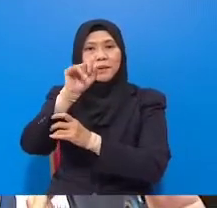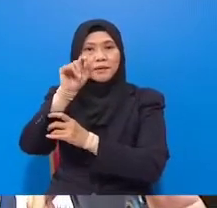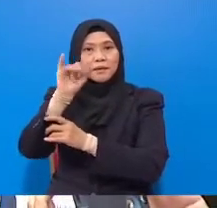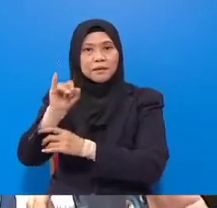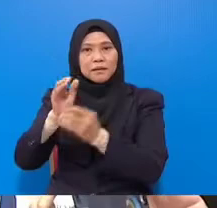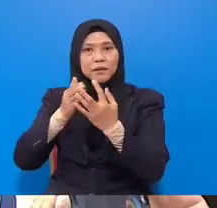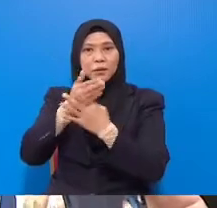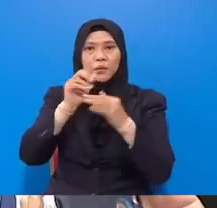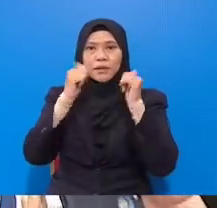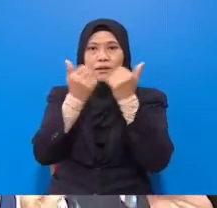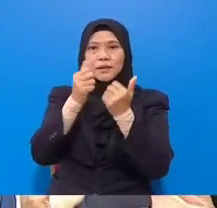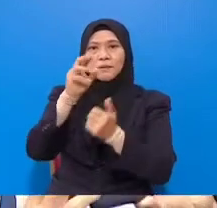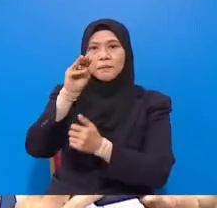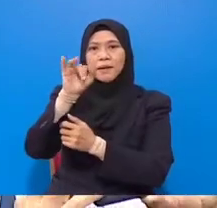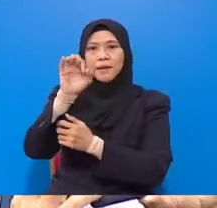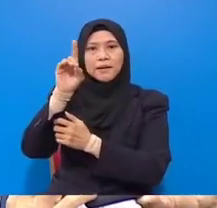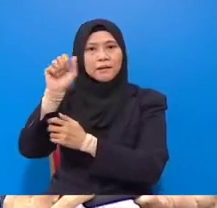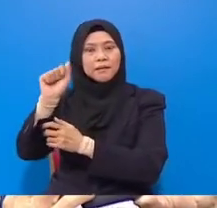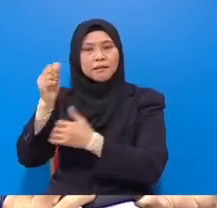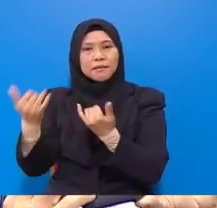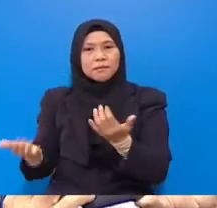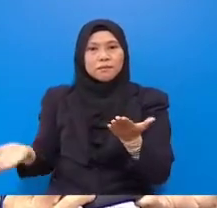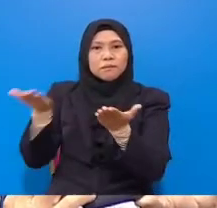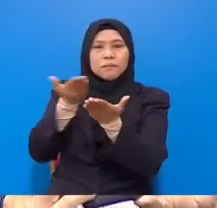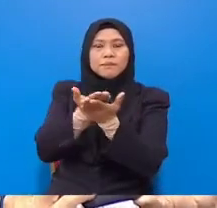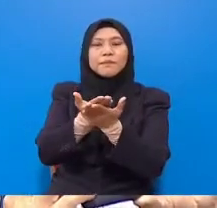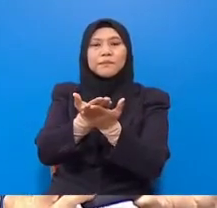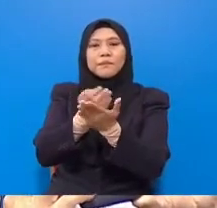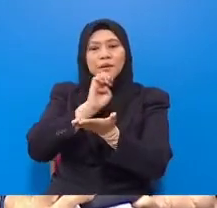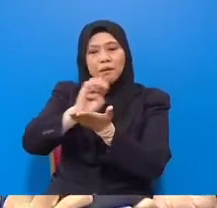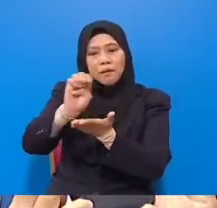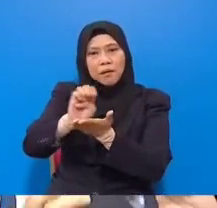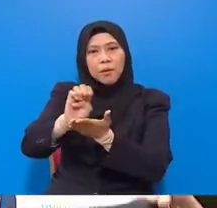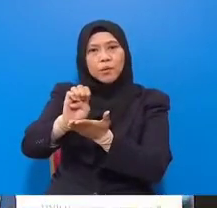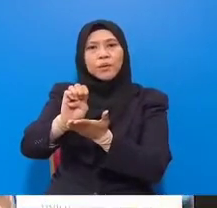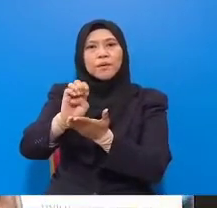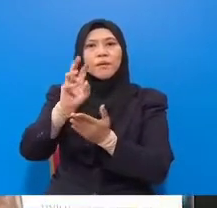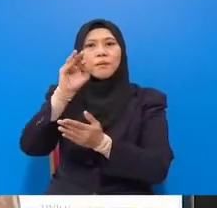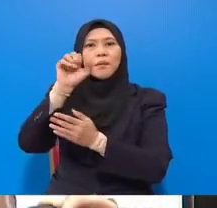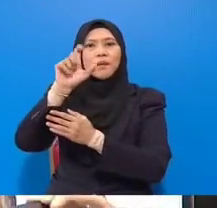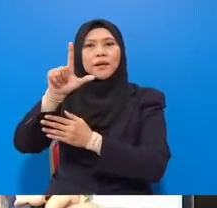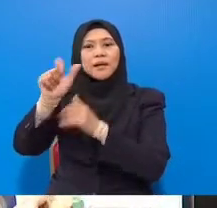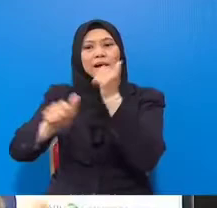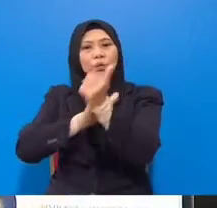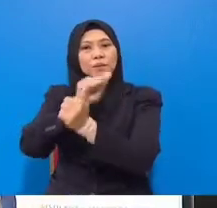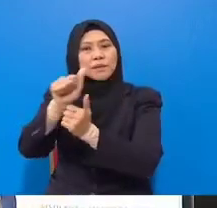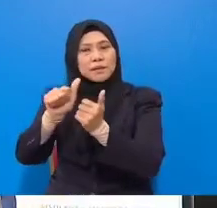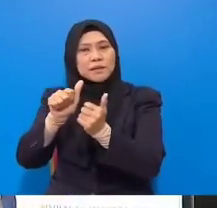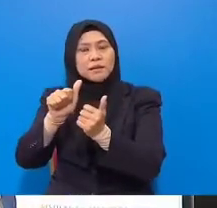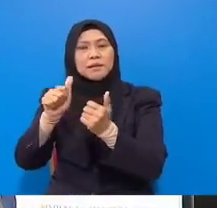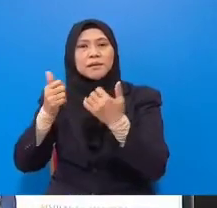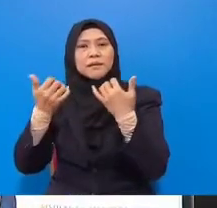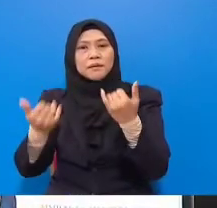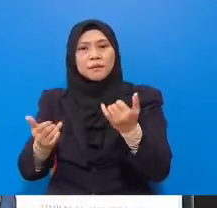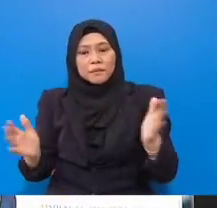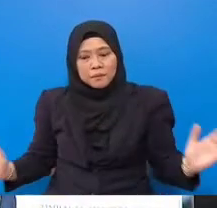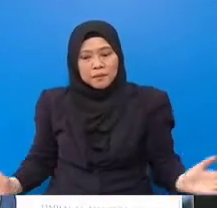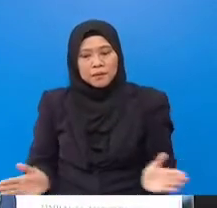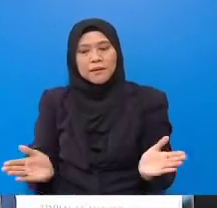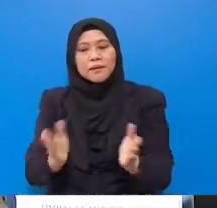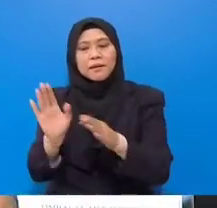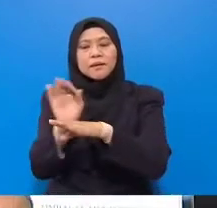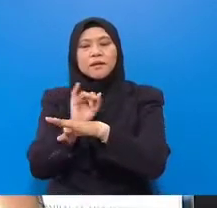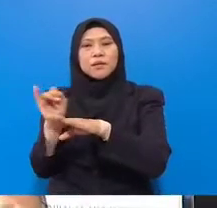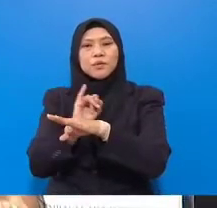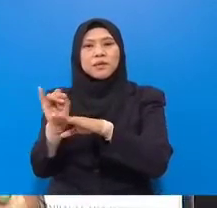melalui agency jumaida turut menawarkan insentif Halloween modal otomasi bagi menggalakkan